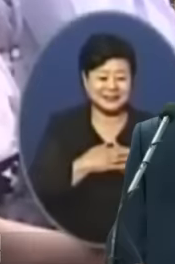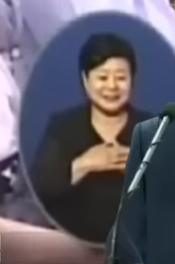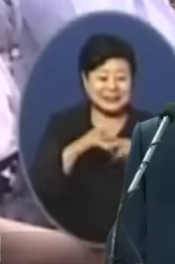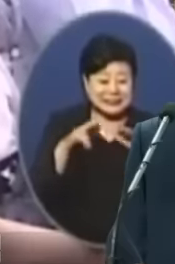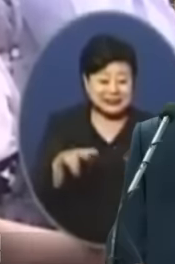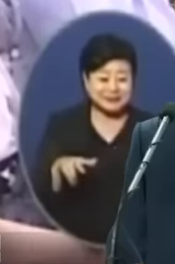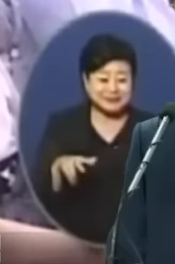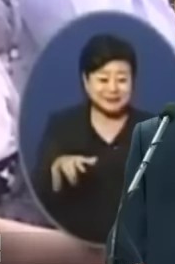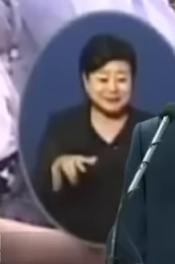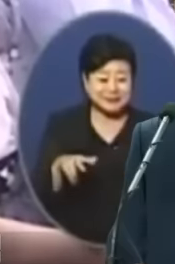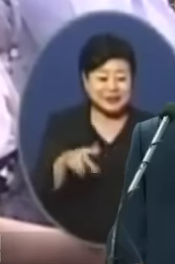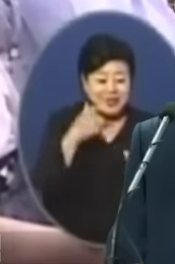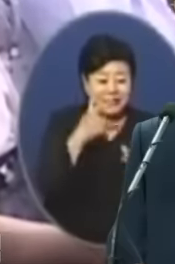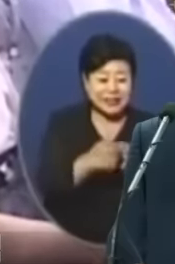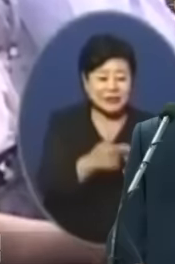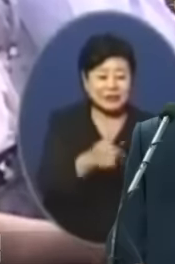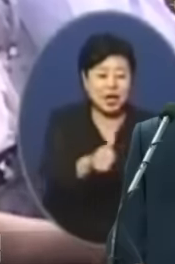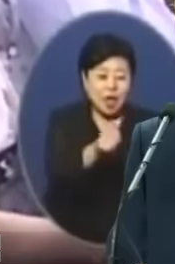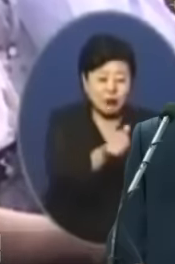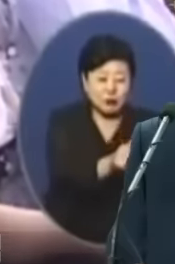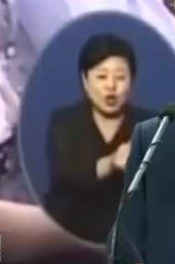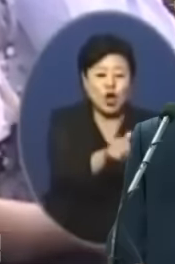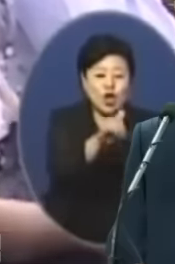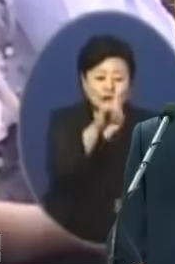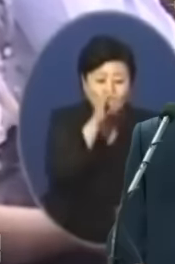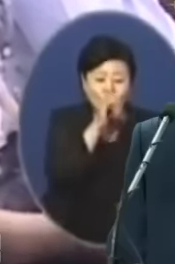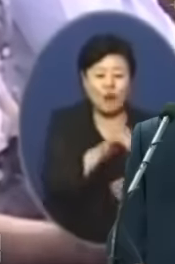지금 예수님께 붙어 있고